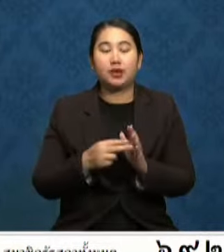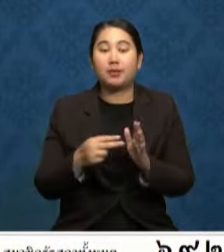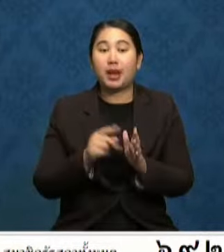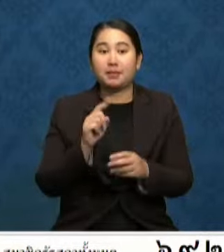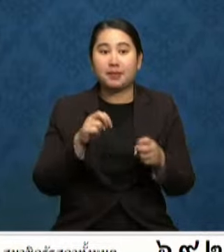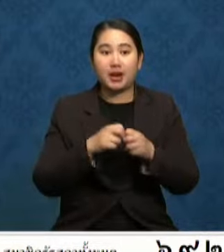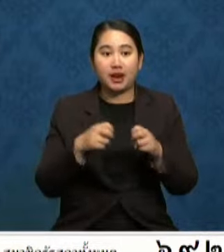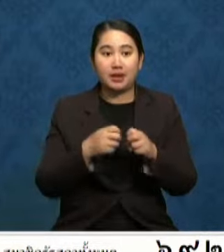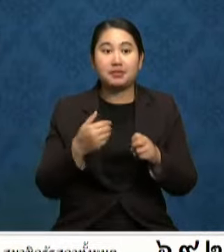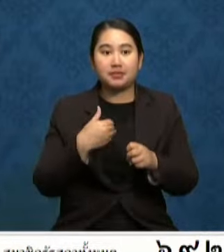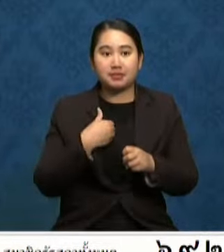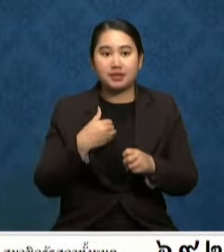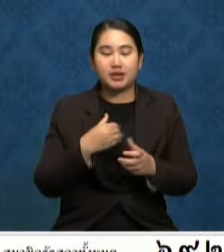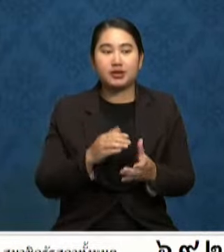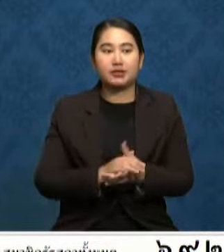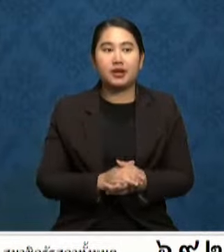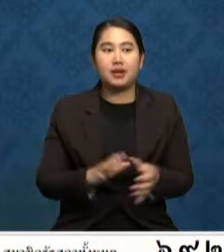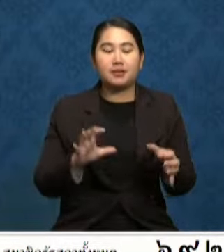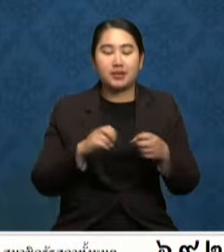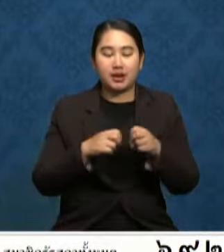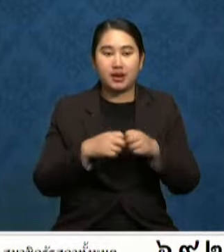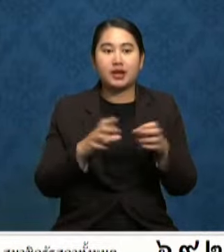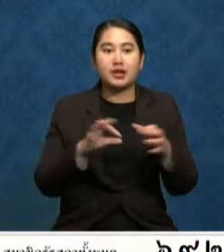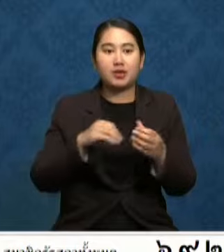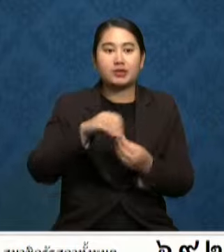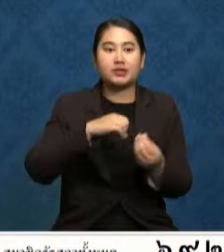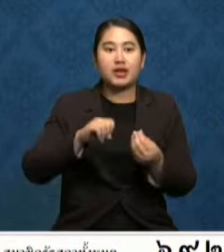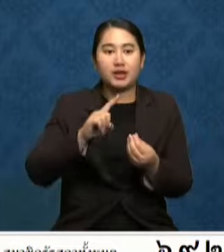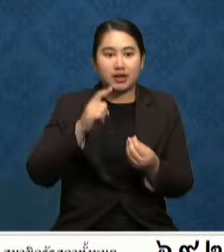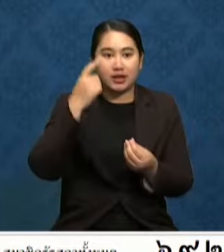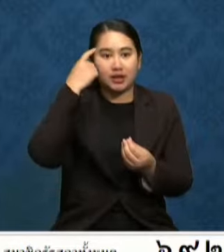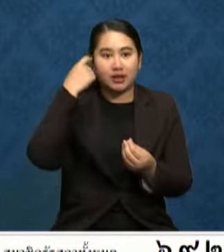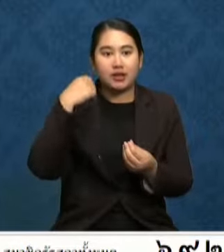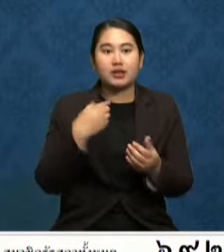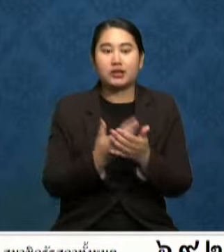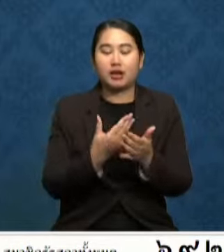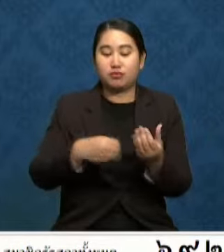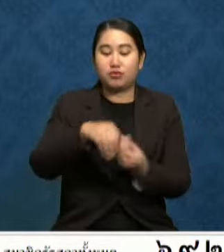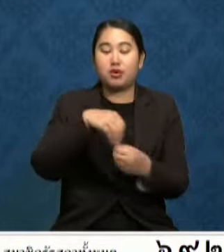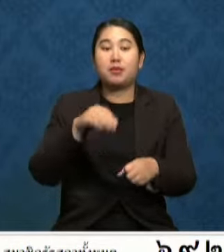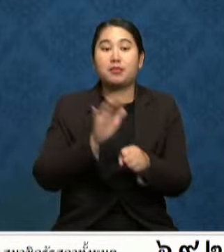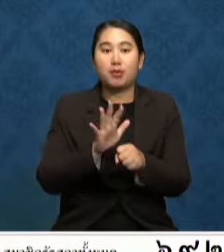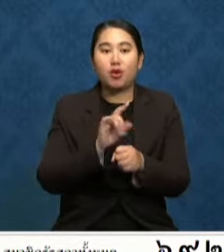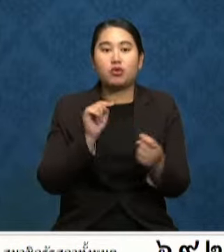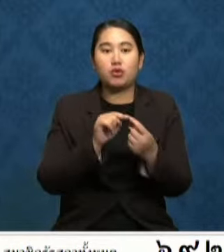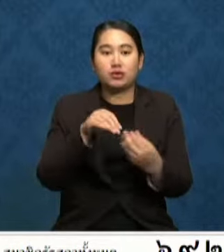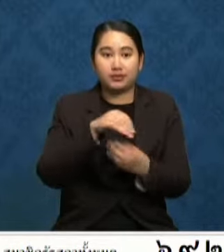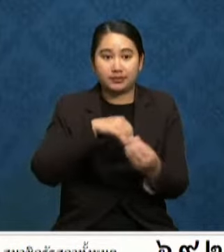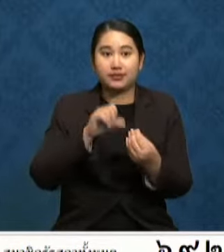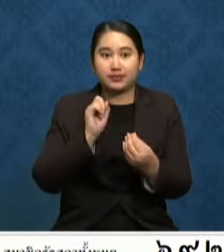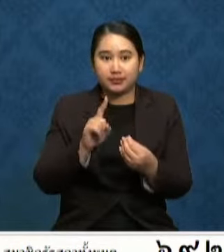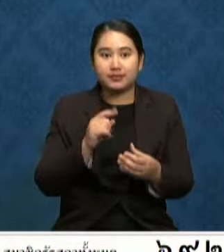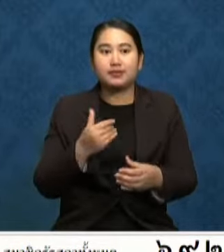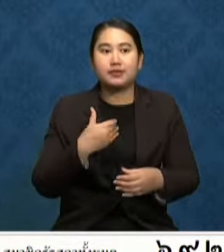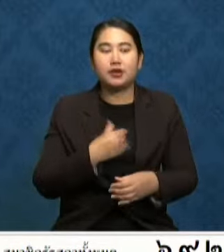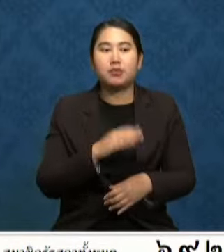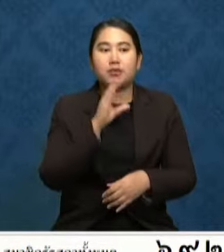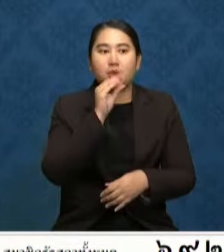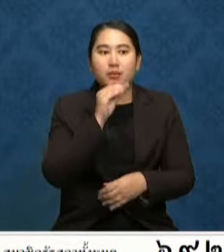มนมปัญหาเรื่องรายได้ เรเศรษฏกจเรื่องรายได้ไมพอรจ็คือเรื่องเศรษฏกนไหนพูดไว้กระตุ้น